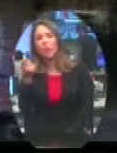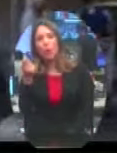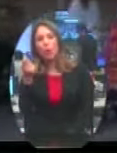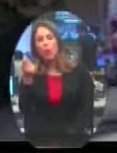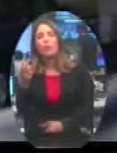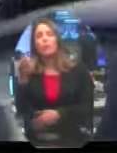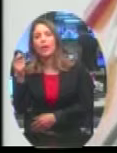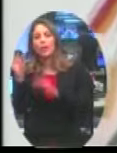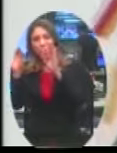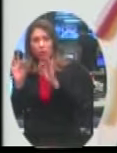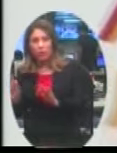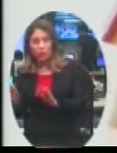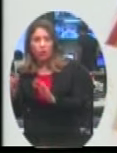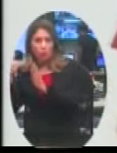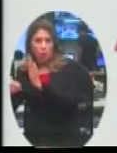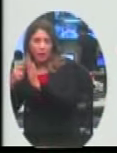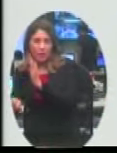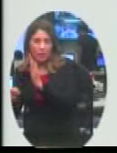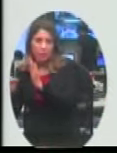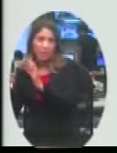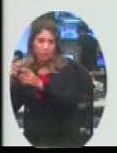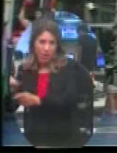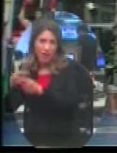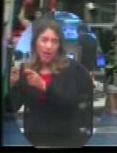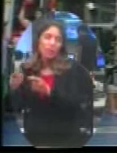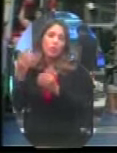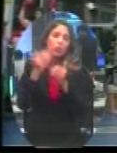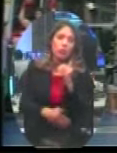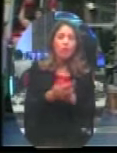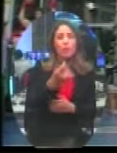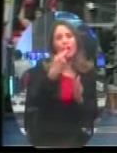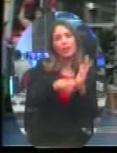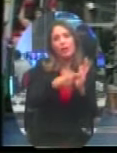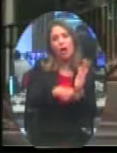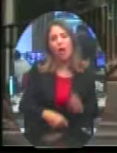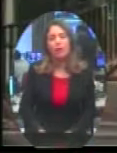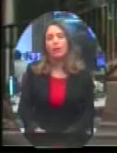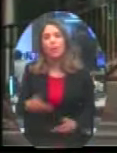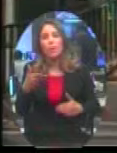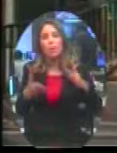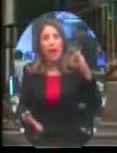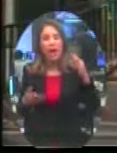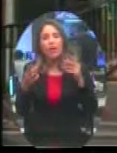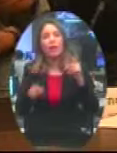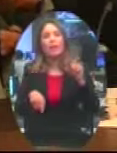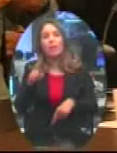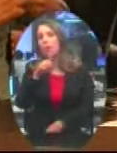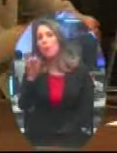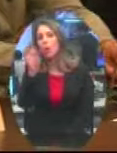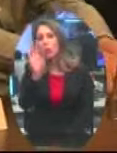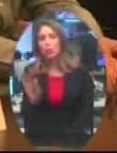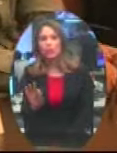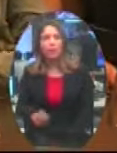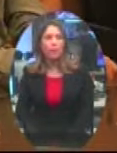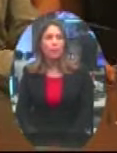המוצרים מהחקלאים לבין המחיר שמתגלגל בסופו של דבר לצרכן. פער המגיע לעתים למאות אחוזים.